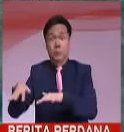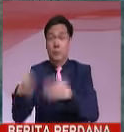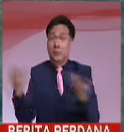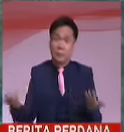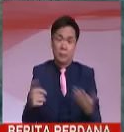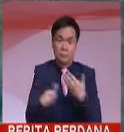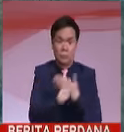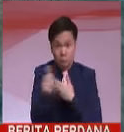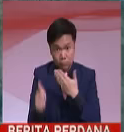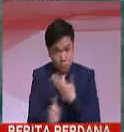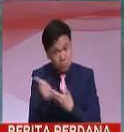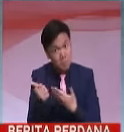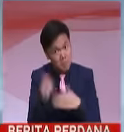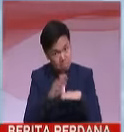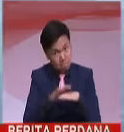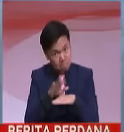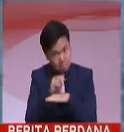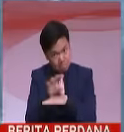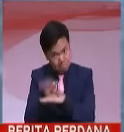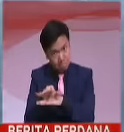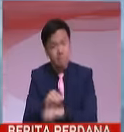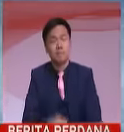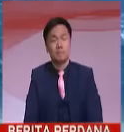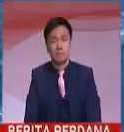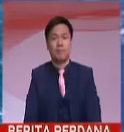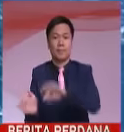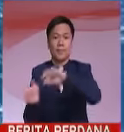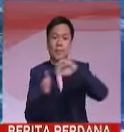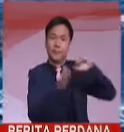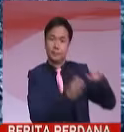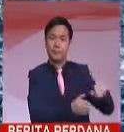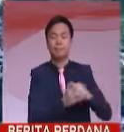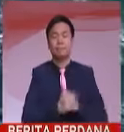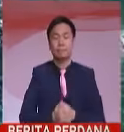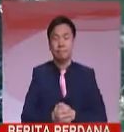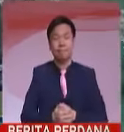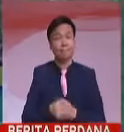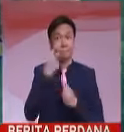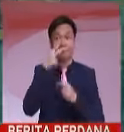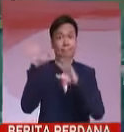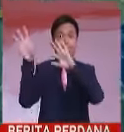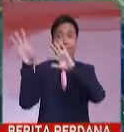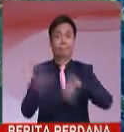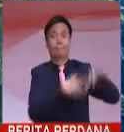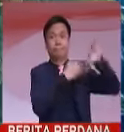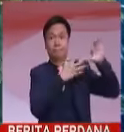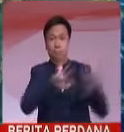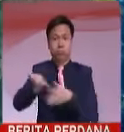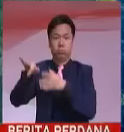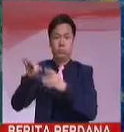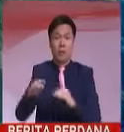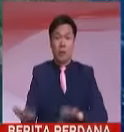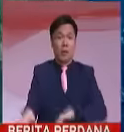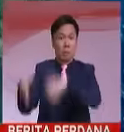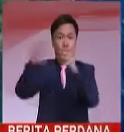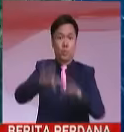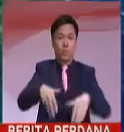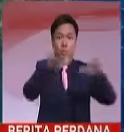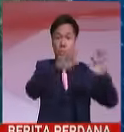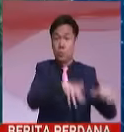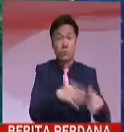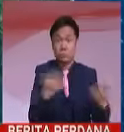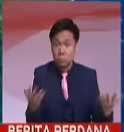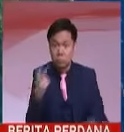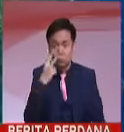diingini berlaku Baiklah bagi tinjauan keadaan angin dan ombak punya meiliza juga